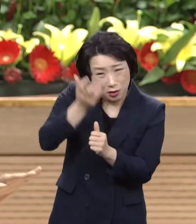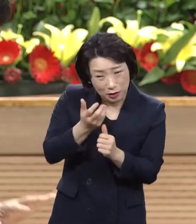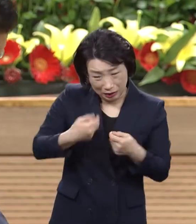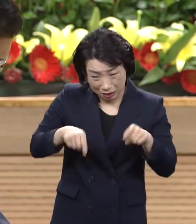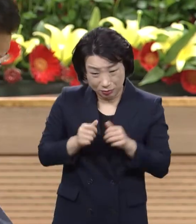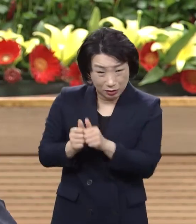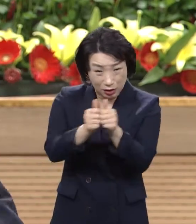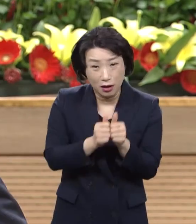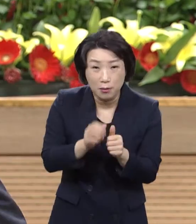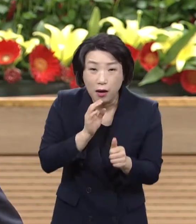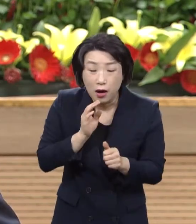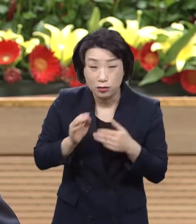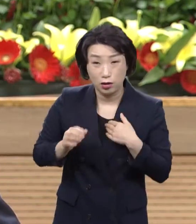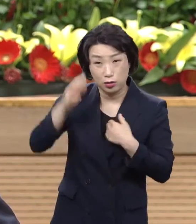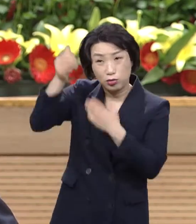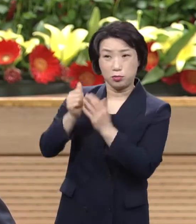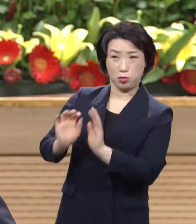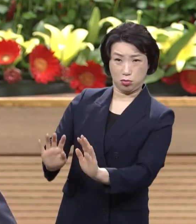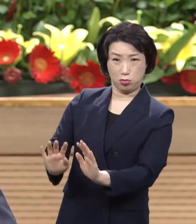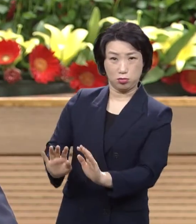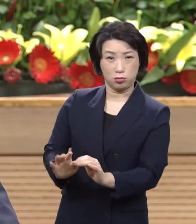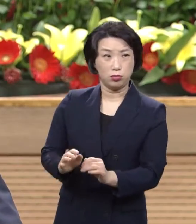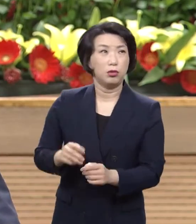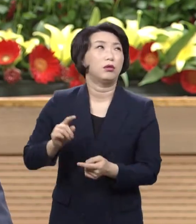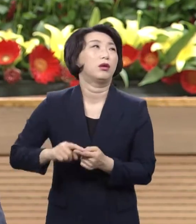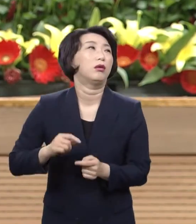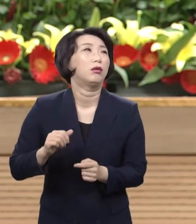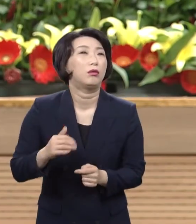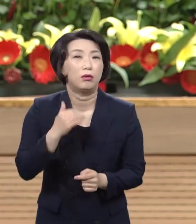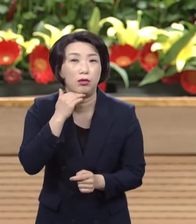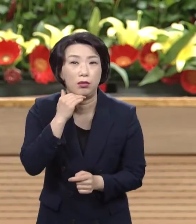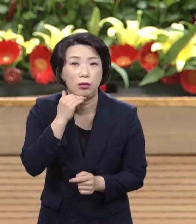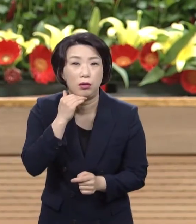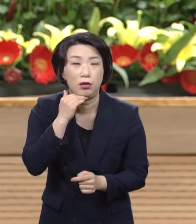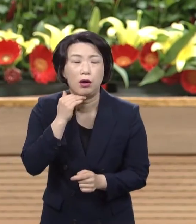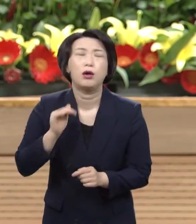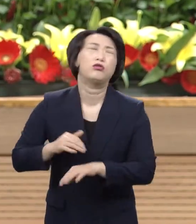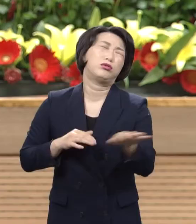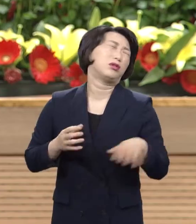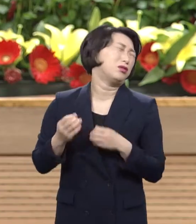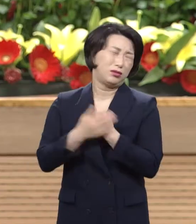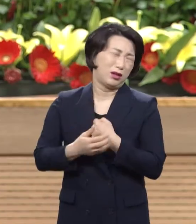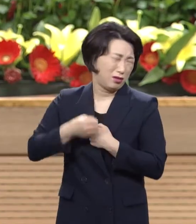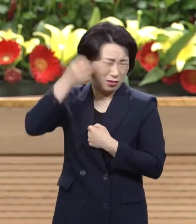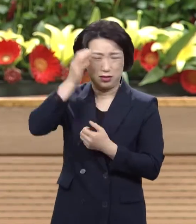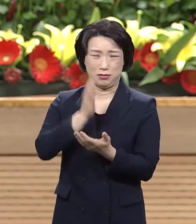오셨는데 그분을 거역하면 거역당한다. 우리 변망덕 하면 안 돼요.